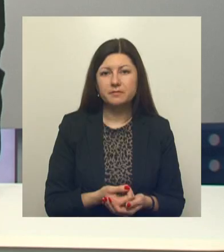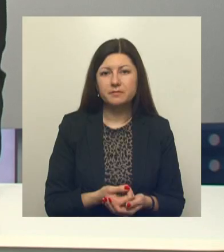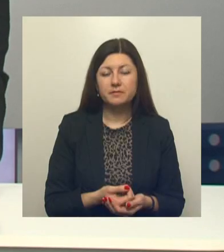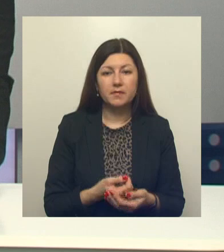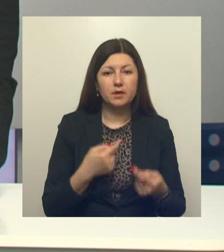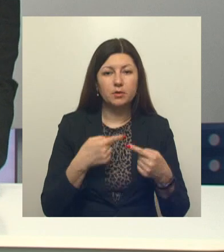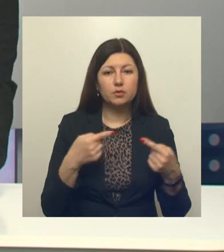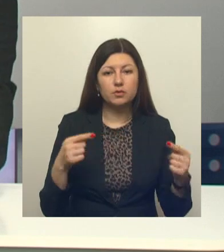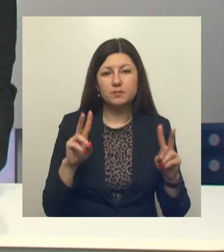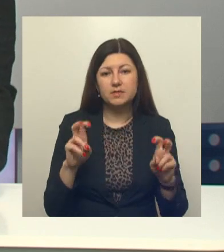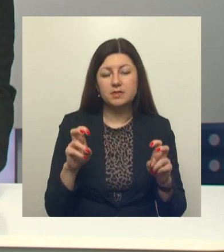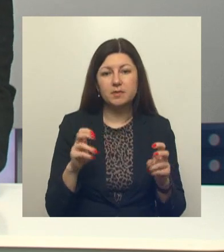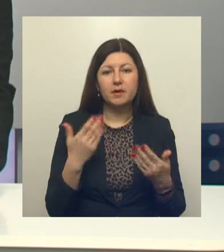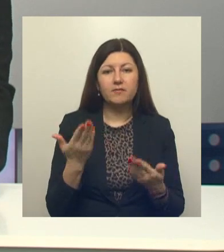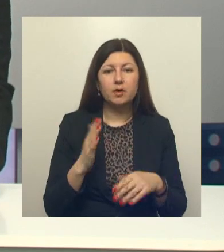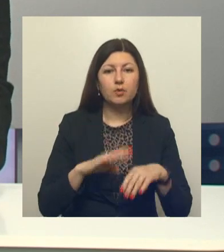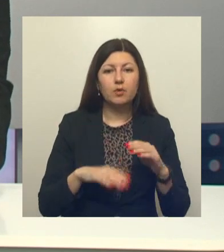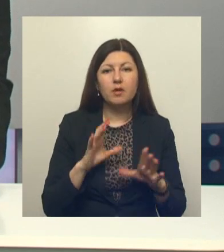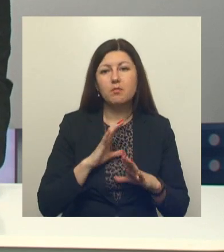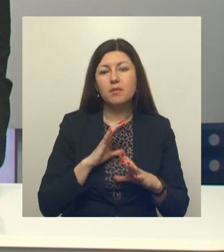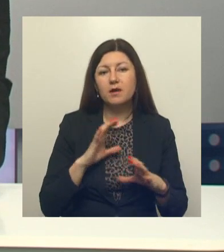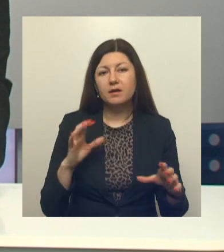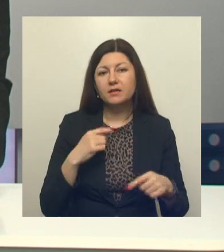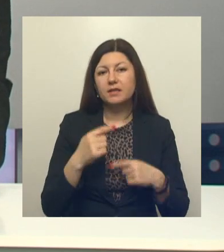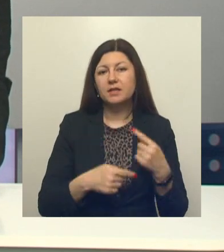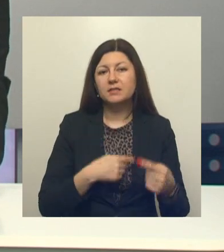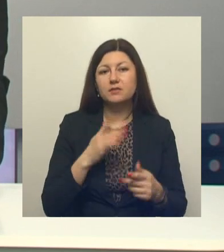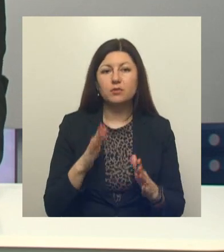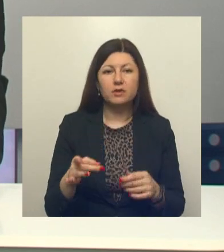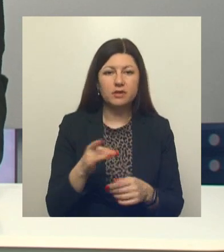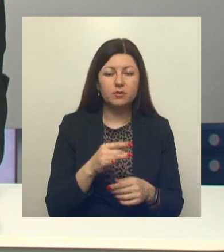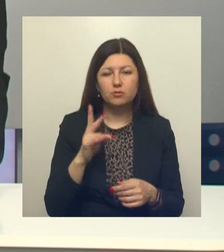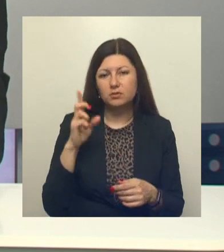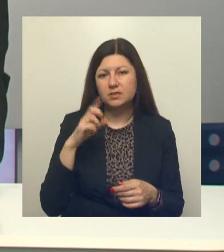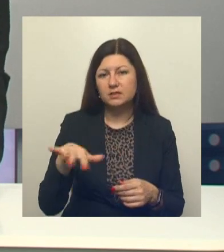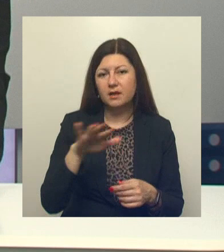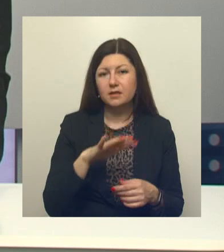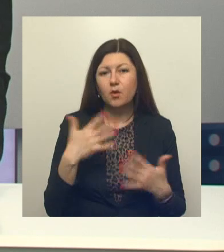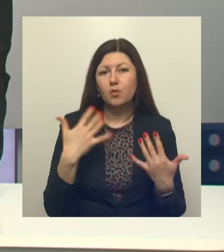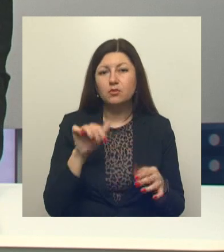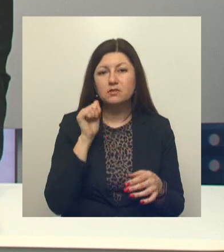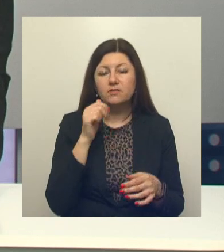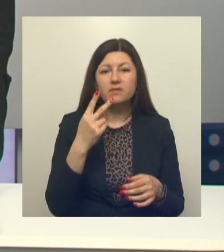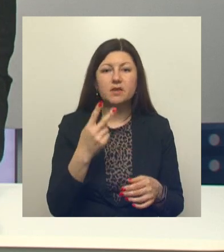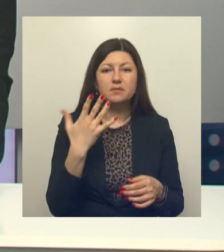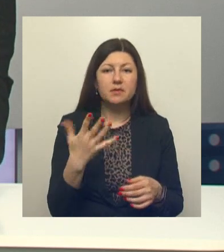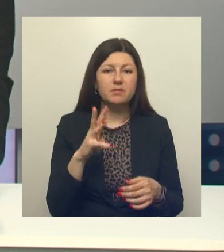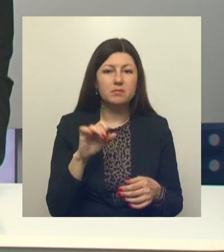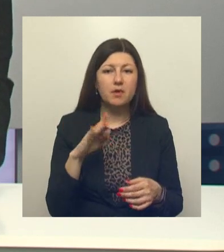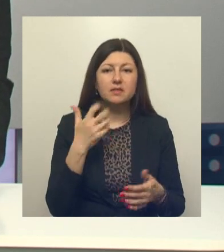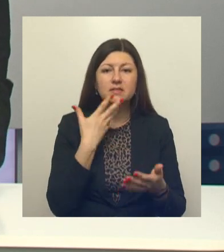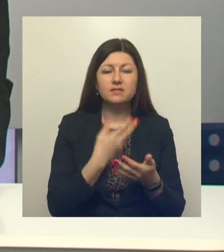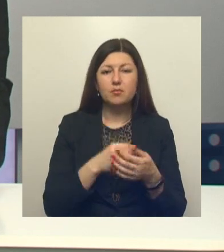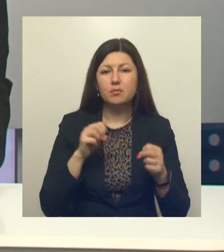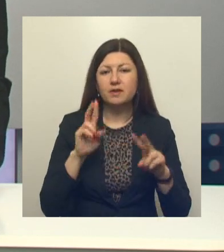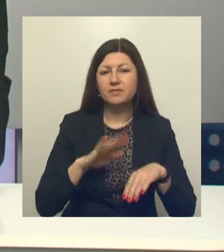К другим темам. В их руках богатое наследие не только региона, но и страны. Уже завтра, 25 марта, свой